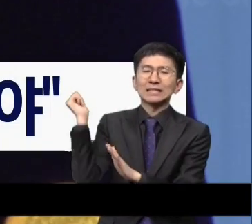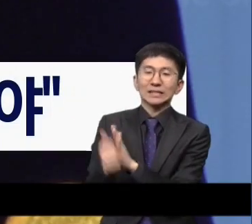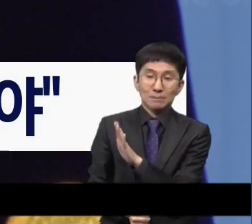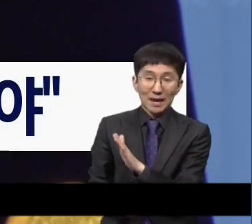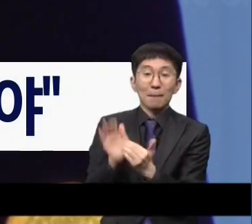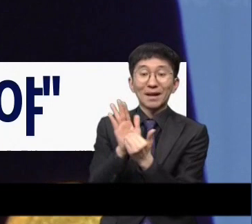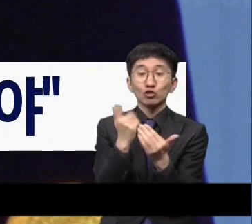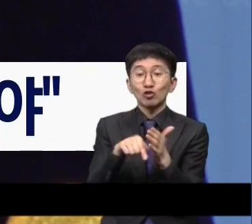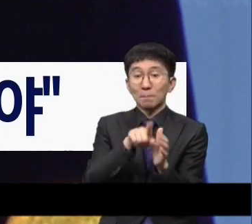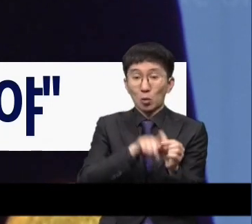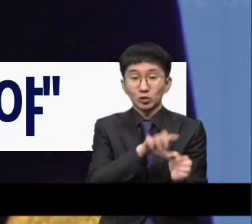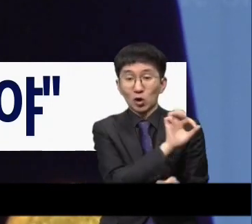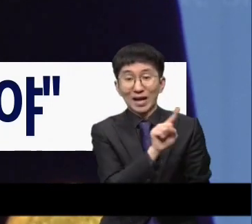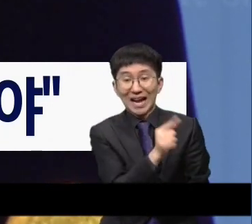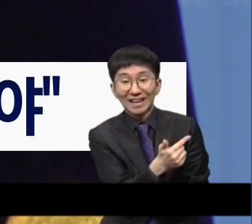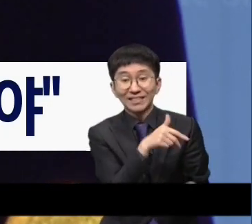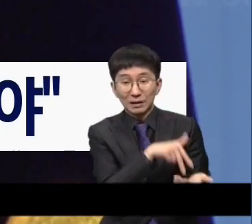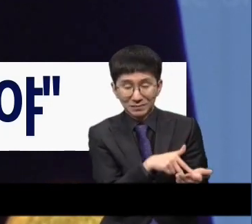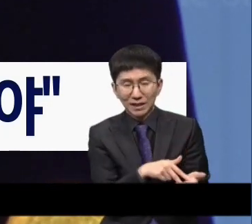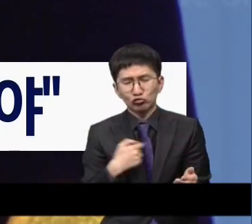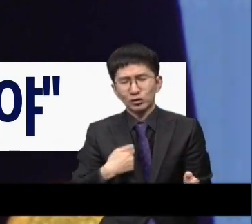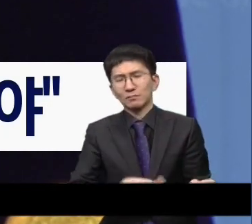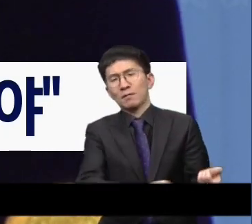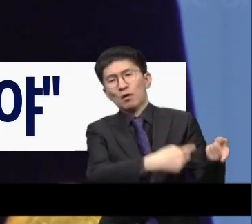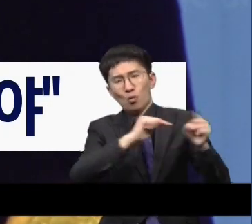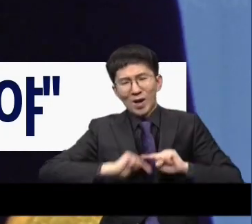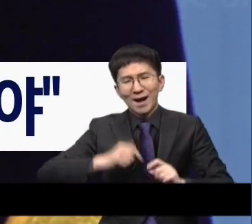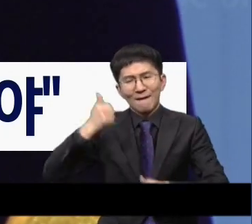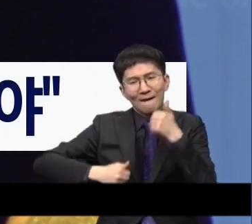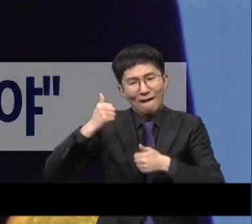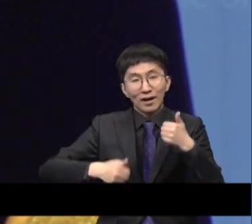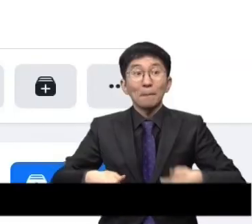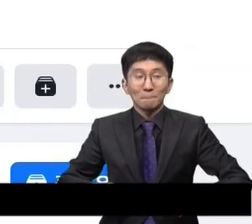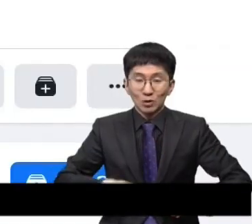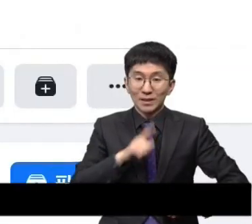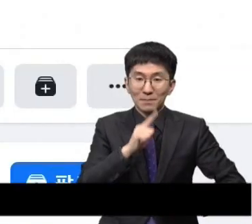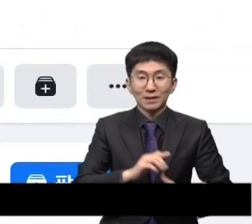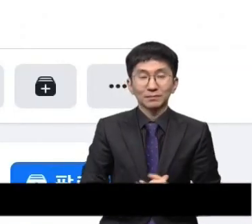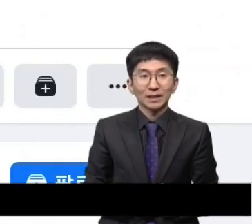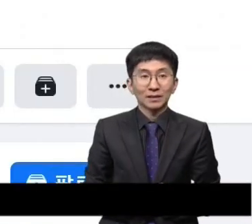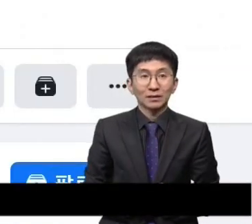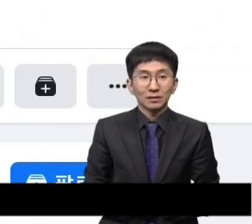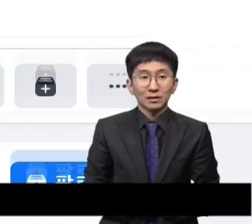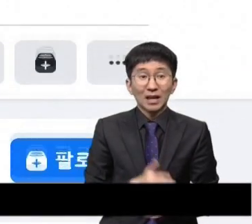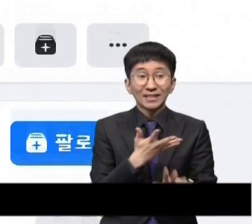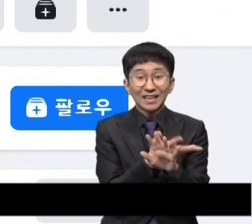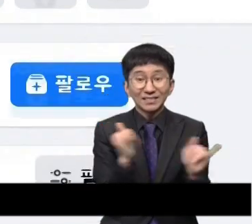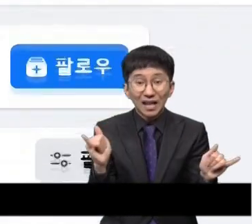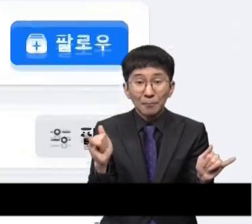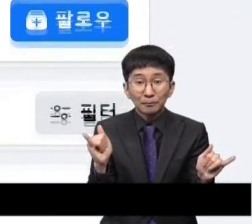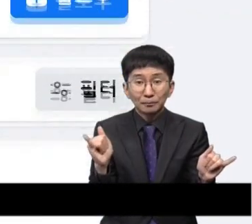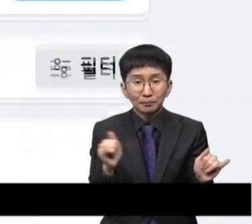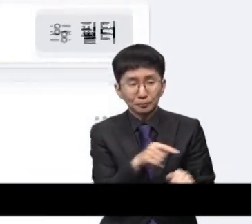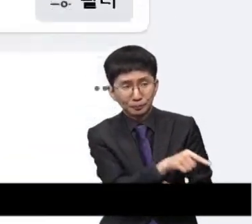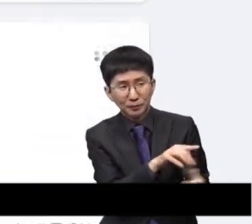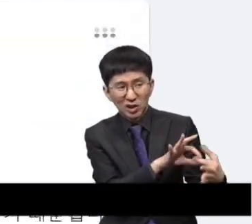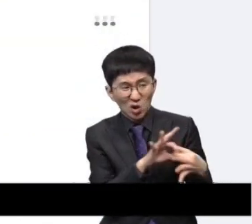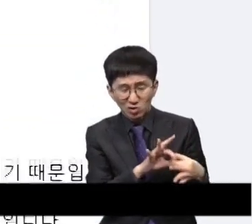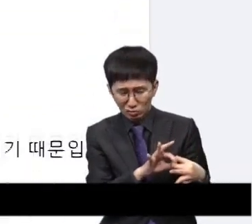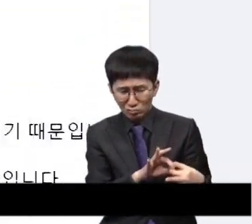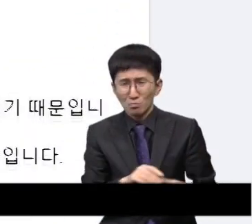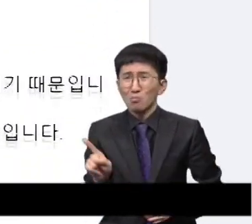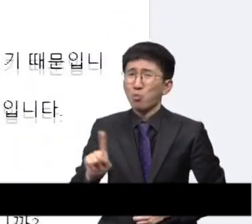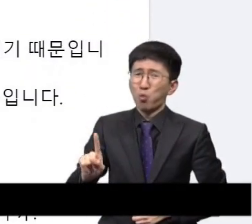막으려면 안 대표가 당내 경선에 참여해야 한다는 논리입니다. 다른 사람을 자신의 출마 여부와 엮은